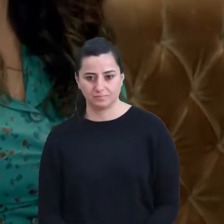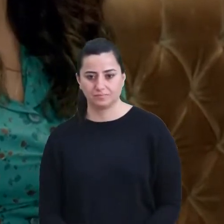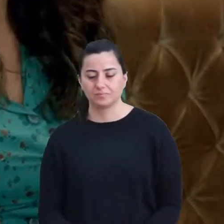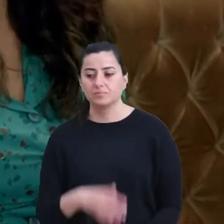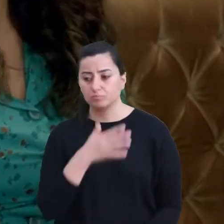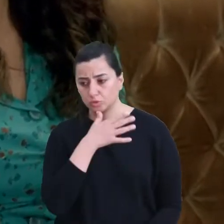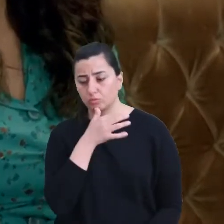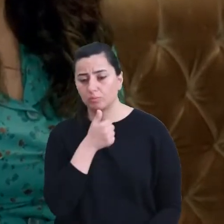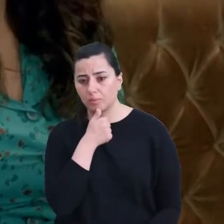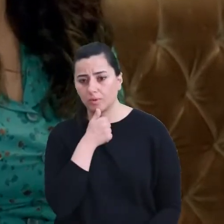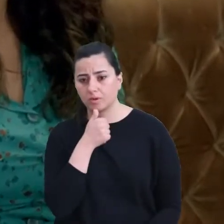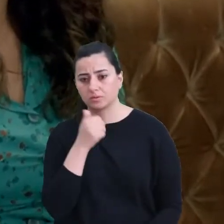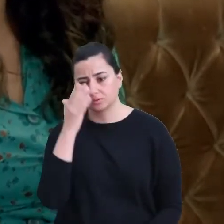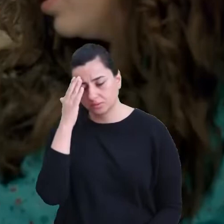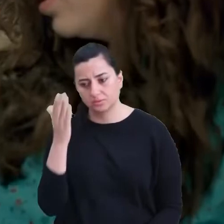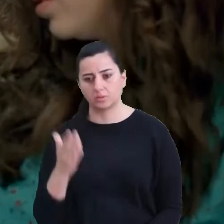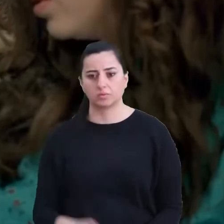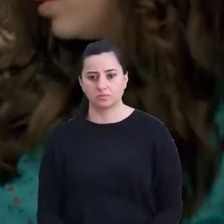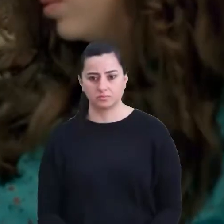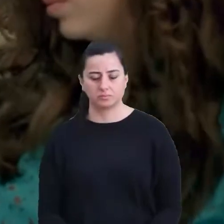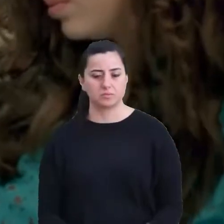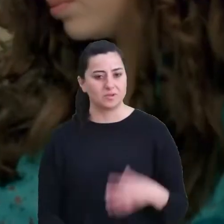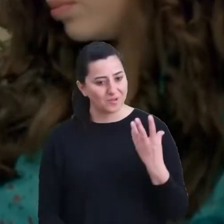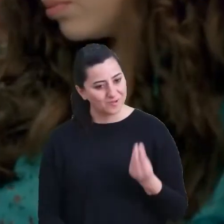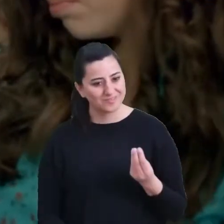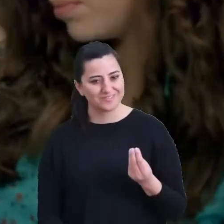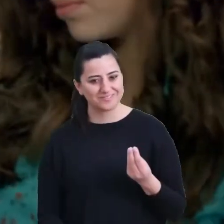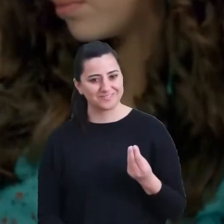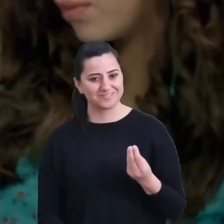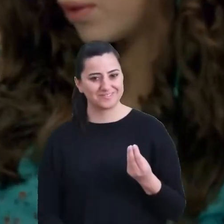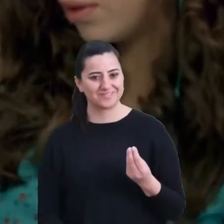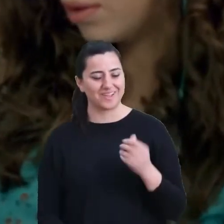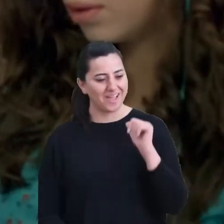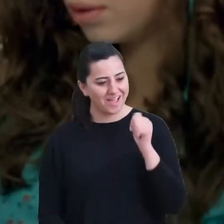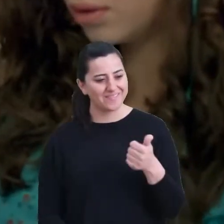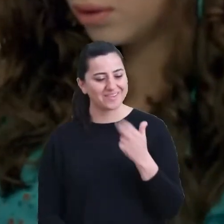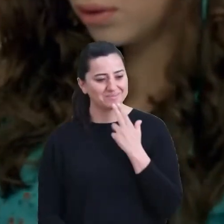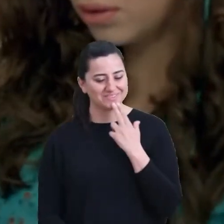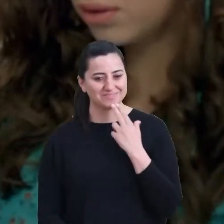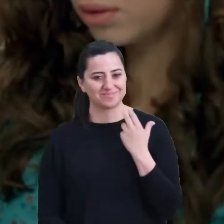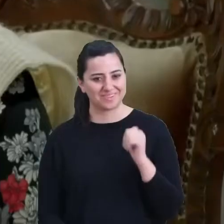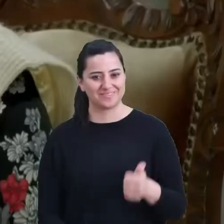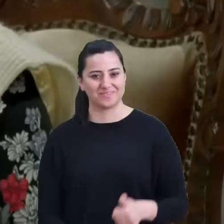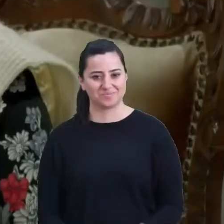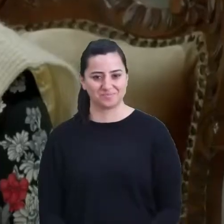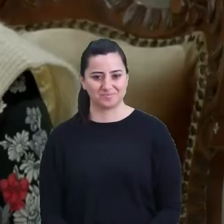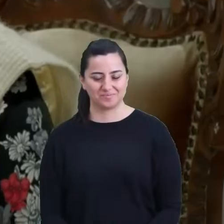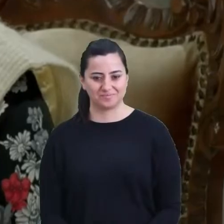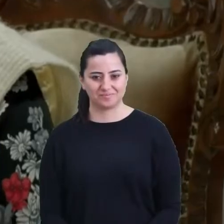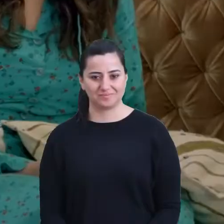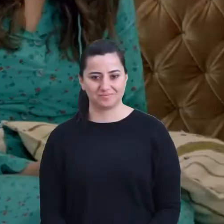Biliyorum baba. Sağ olsunlar. Ey madem. Aferin benim kızıma. Aferin.